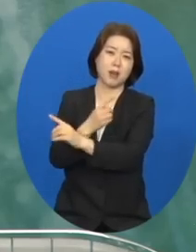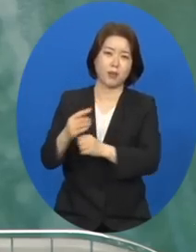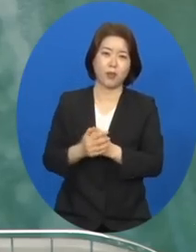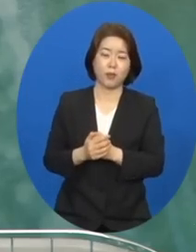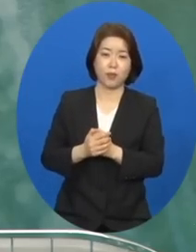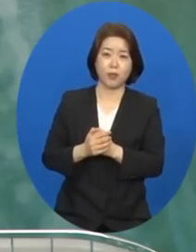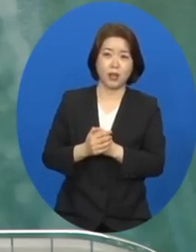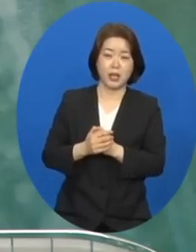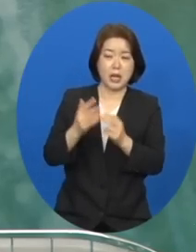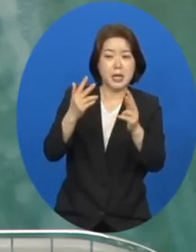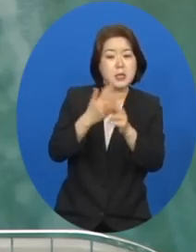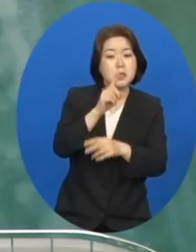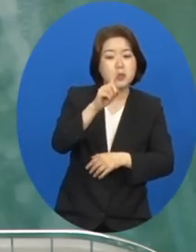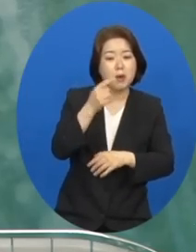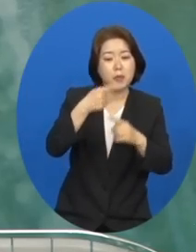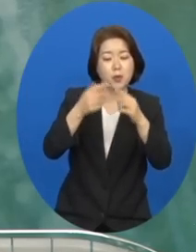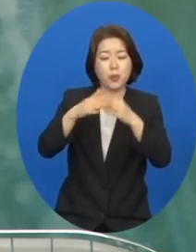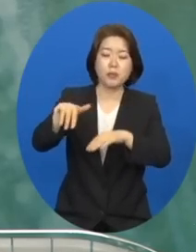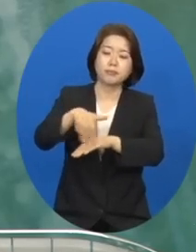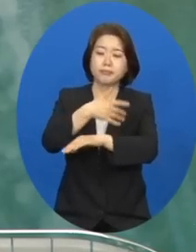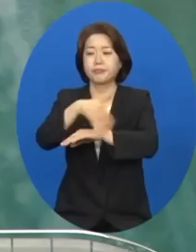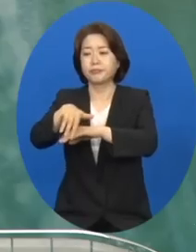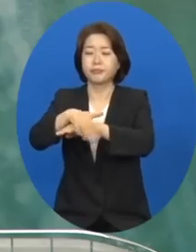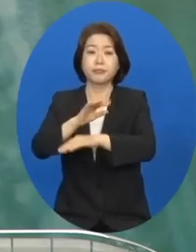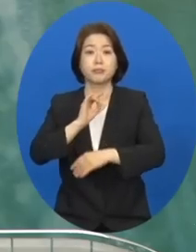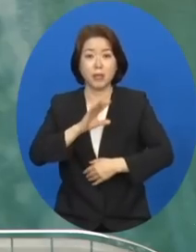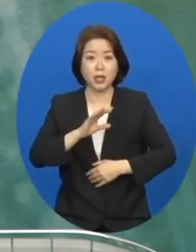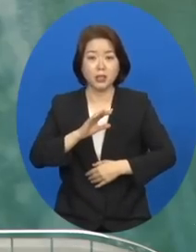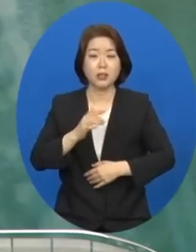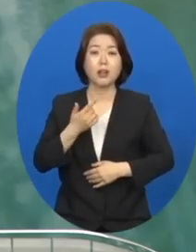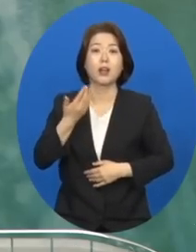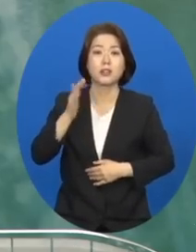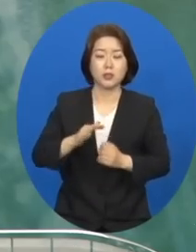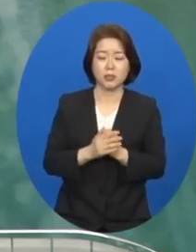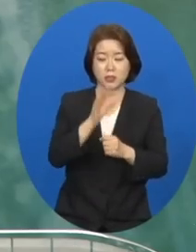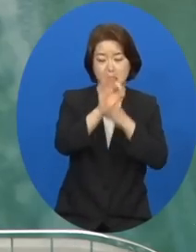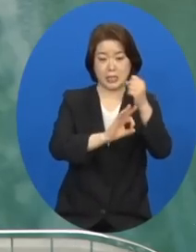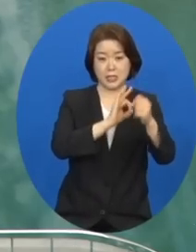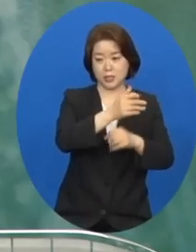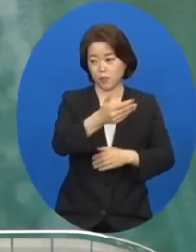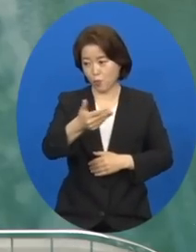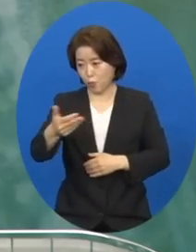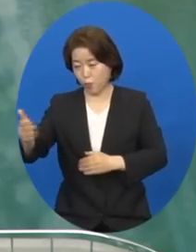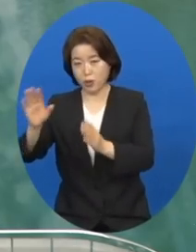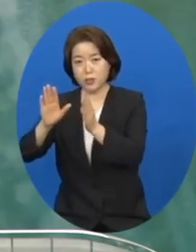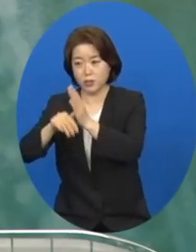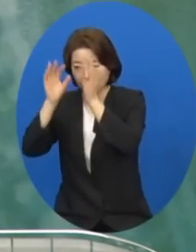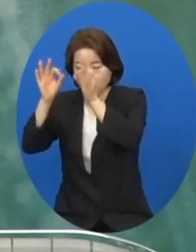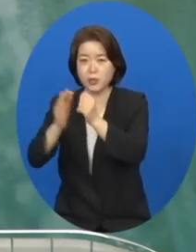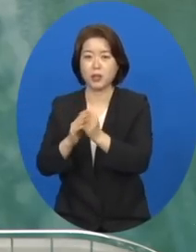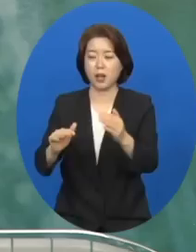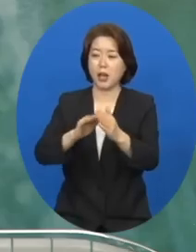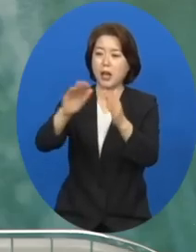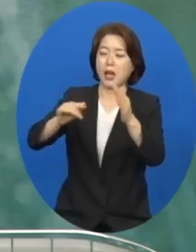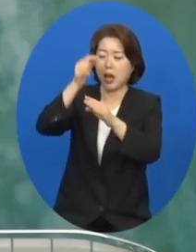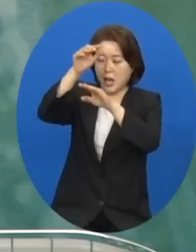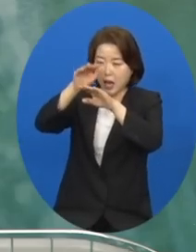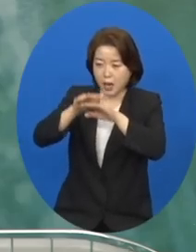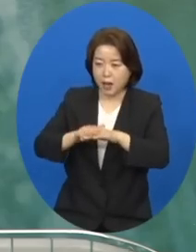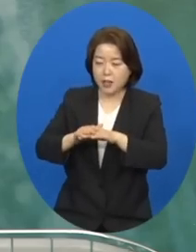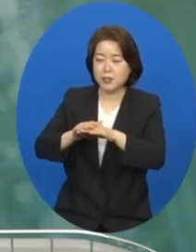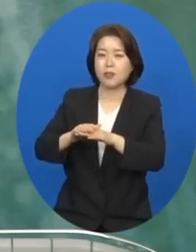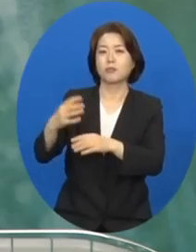선데이 크리스천 으로 회 왔다갔다 했던 분인데 10년이 지났을 때에는 요 가정예배를 가정 아이들의